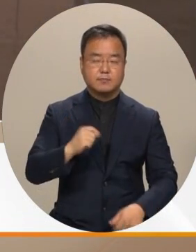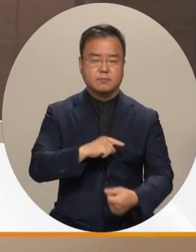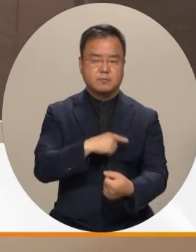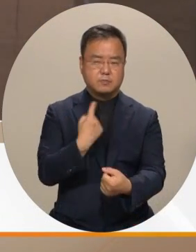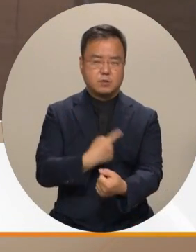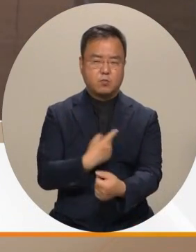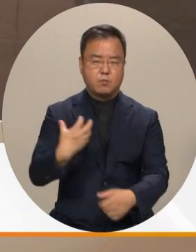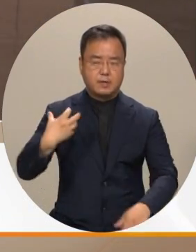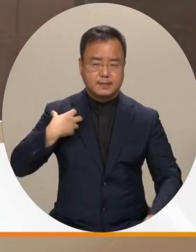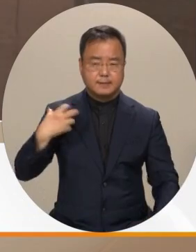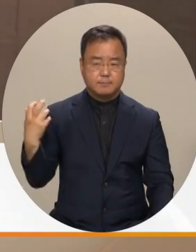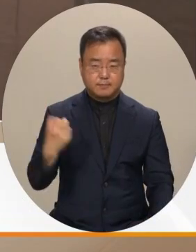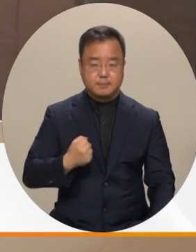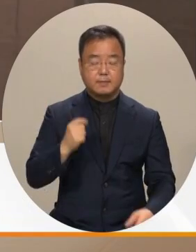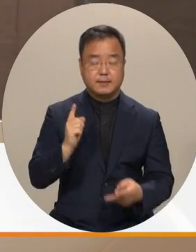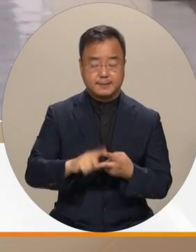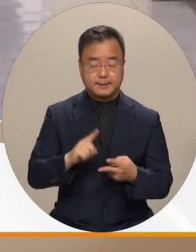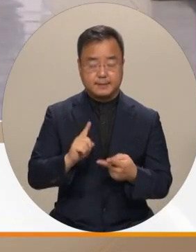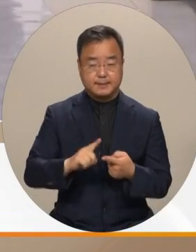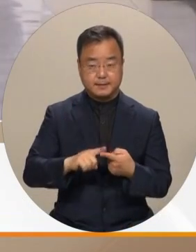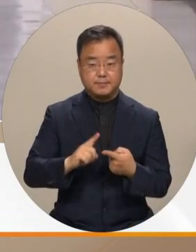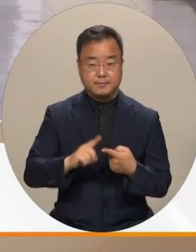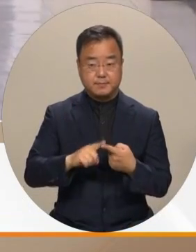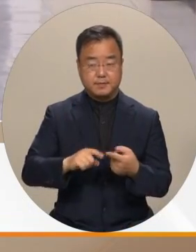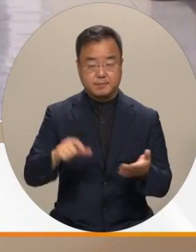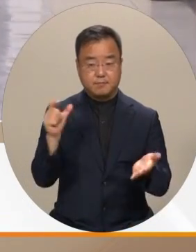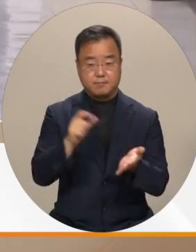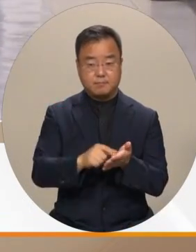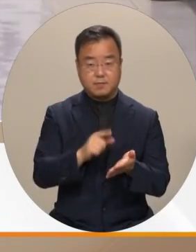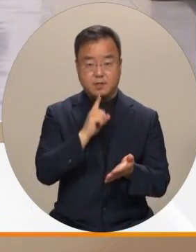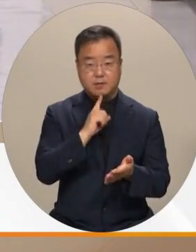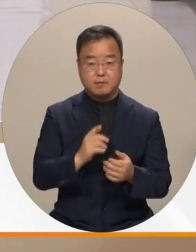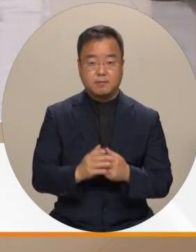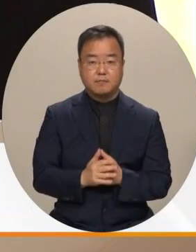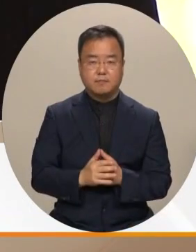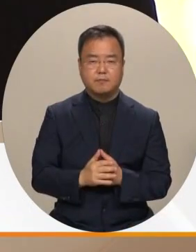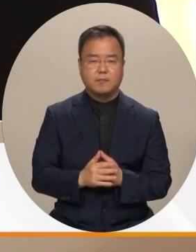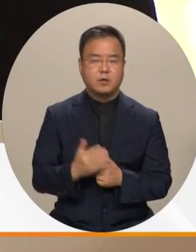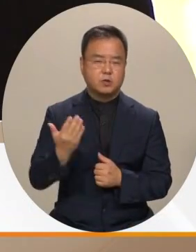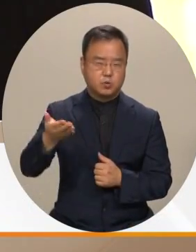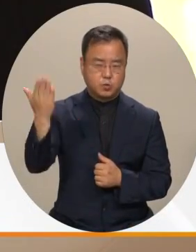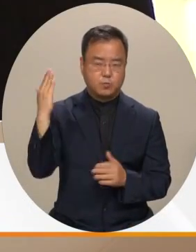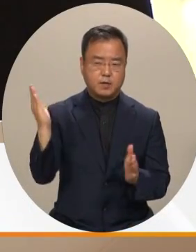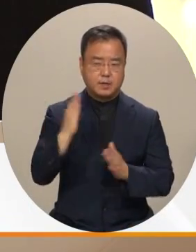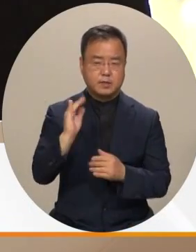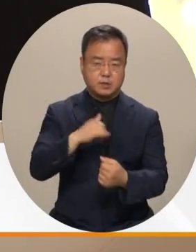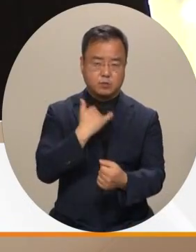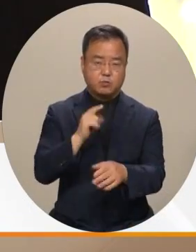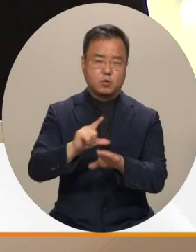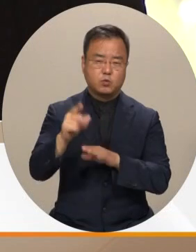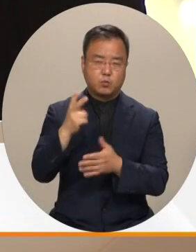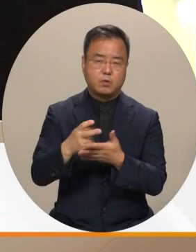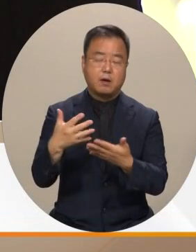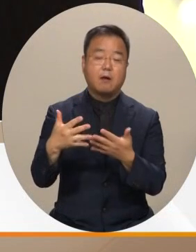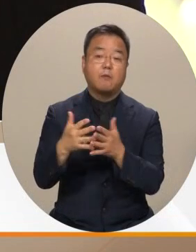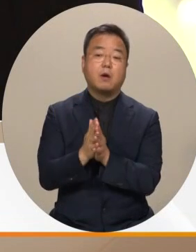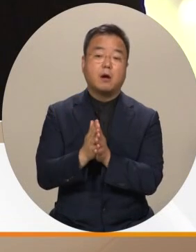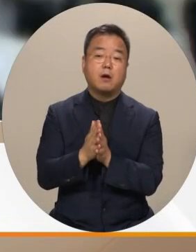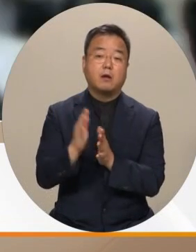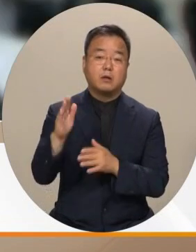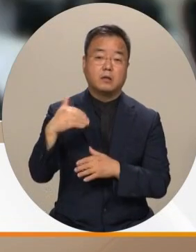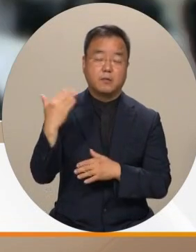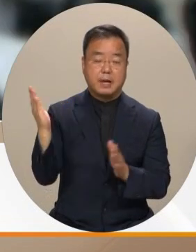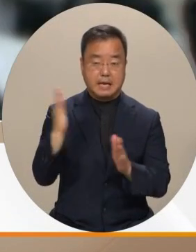권리를이 특별 법으로 제정하겠다는 건데요 이렇게 되면 기존의 학생 인권 조례가 폐지되더라도 학생